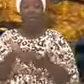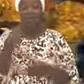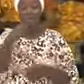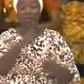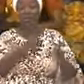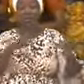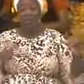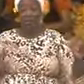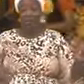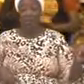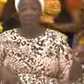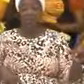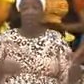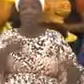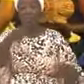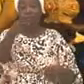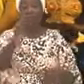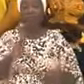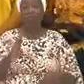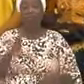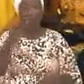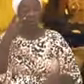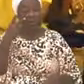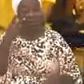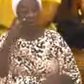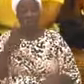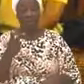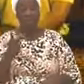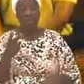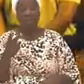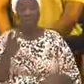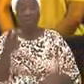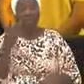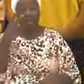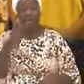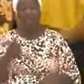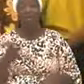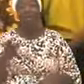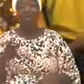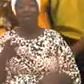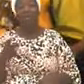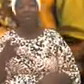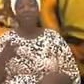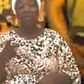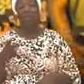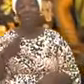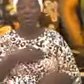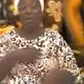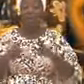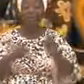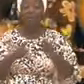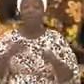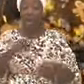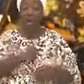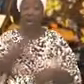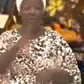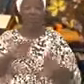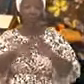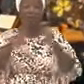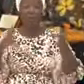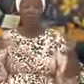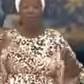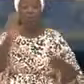l'éternel voici j'ouvrirai voté pour que